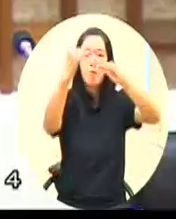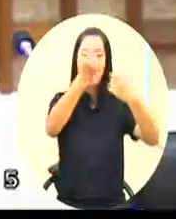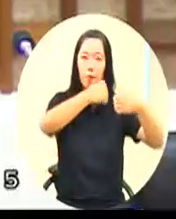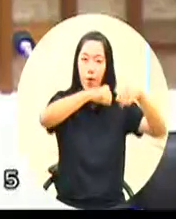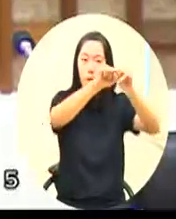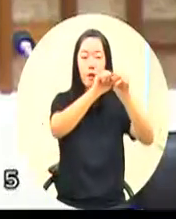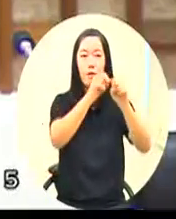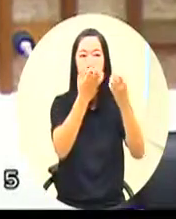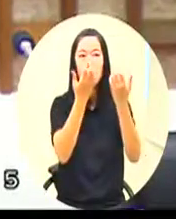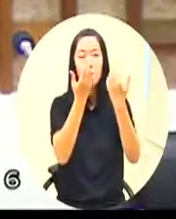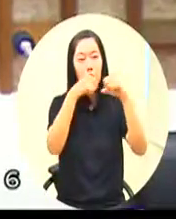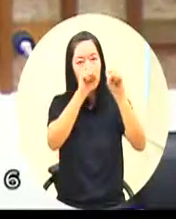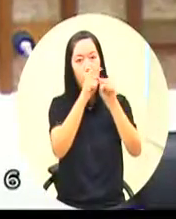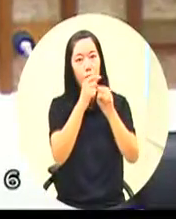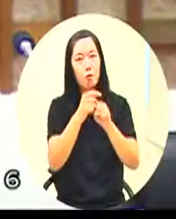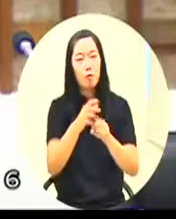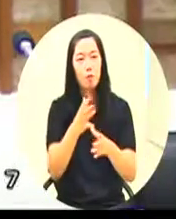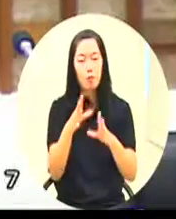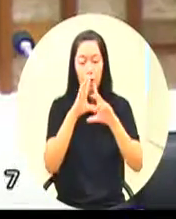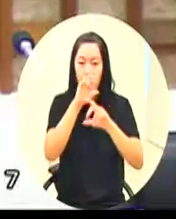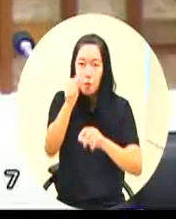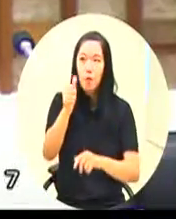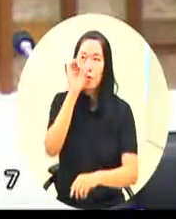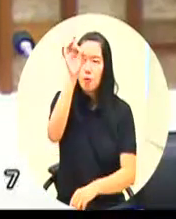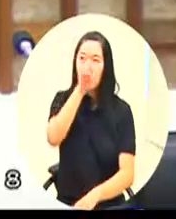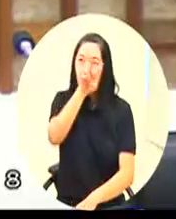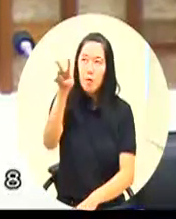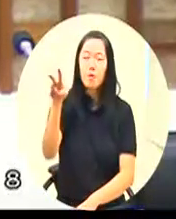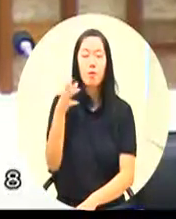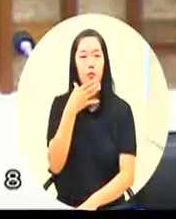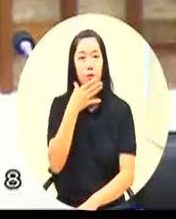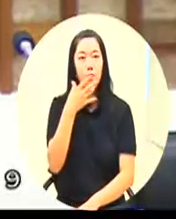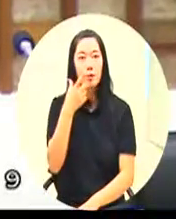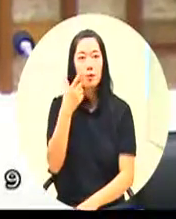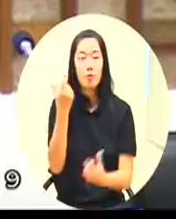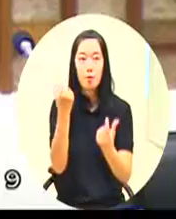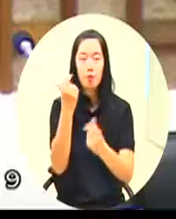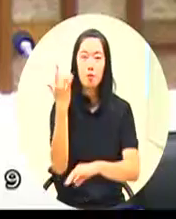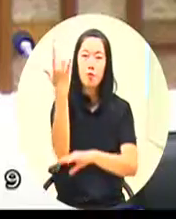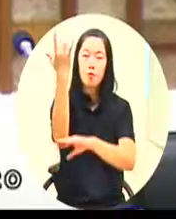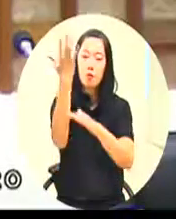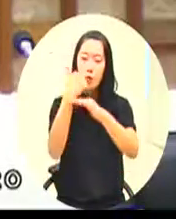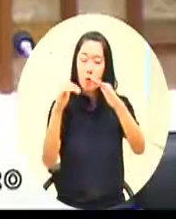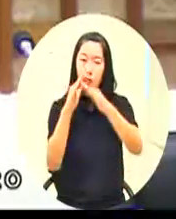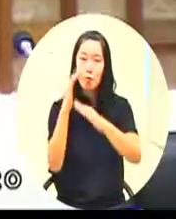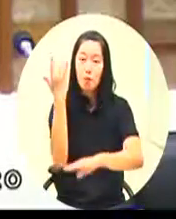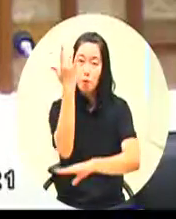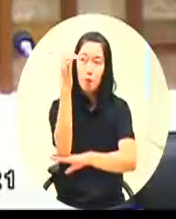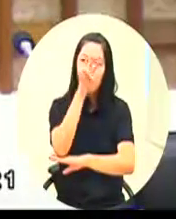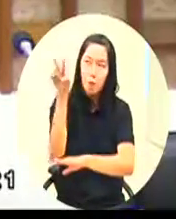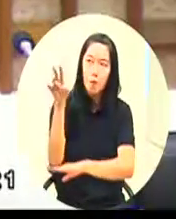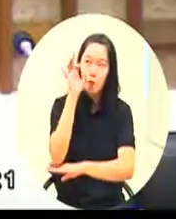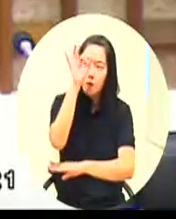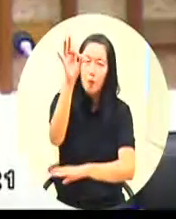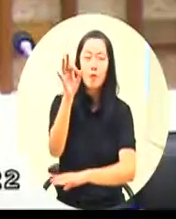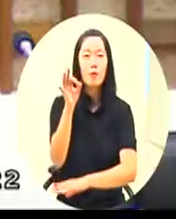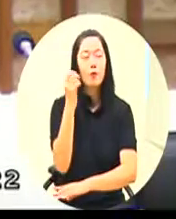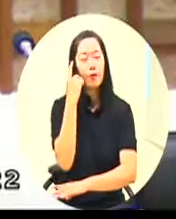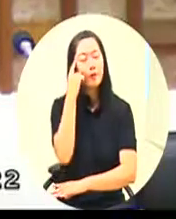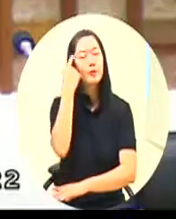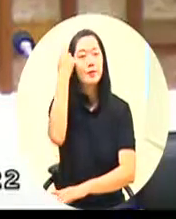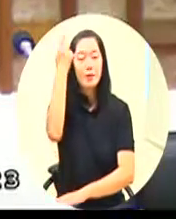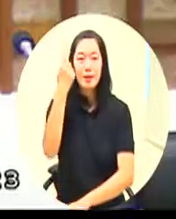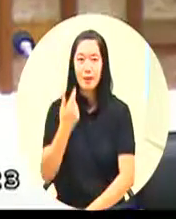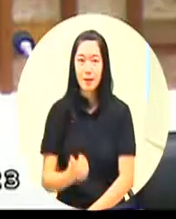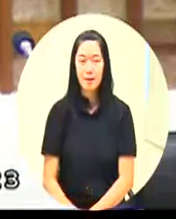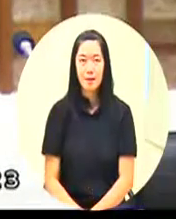看看哪一个校树，对不对？我们很多校歌就青青校树，这个树在我们每一个人的环节印象里面